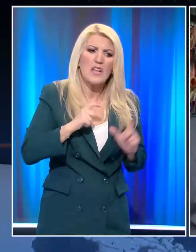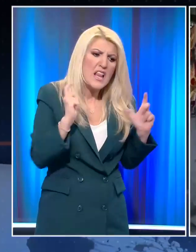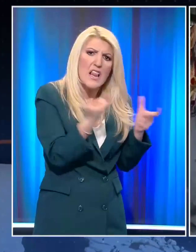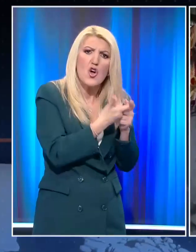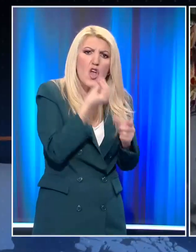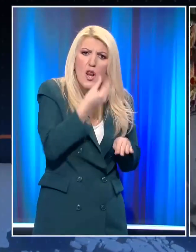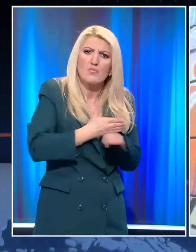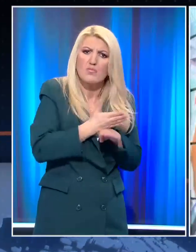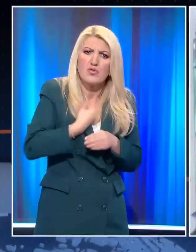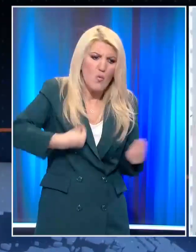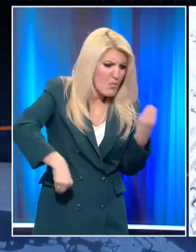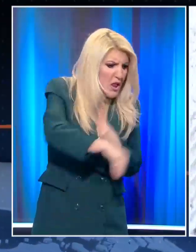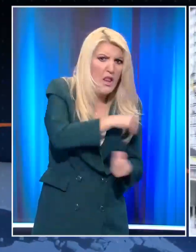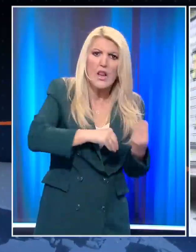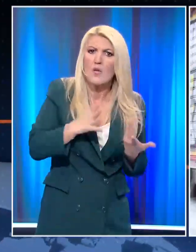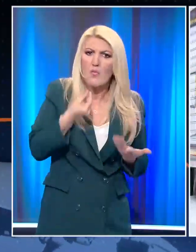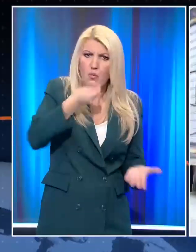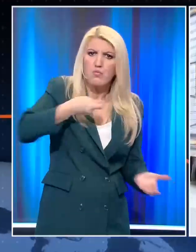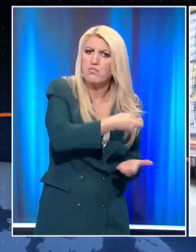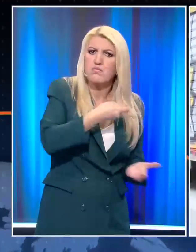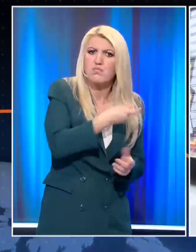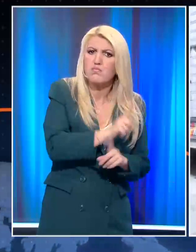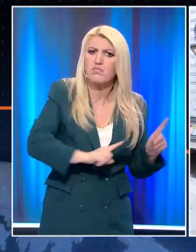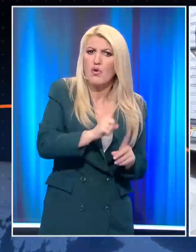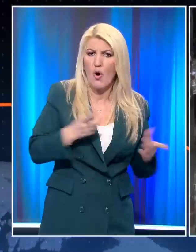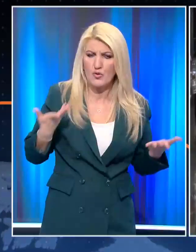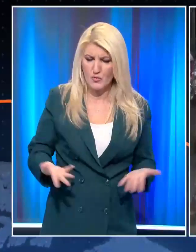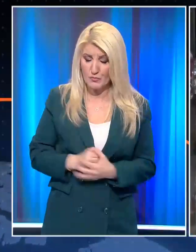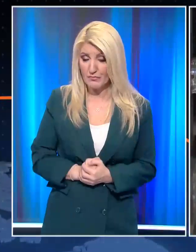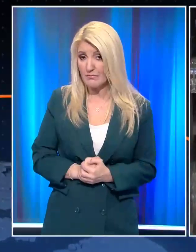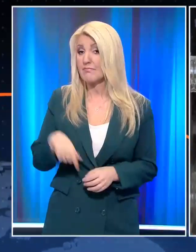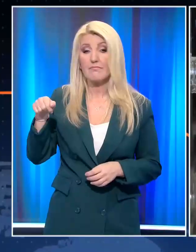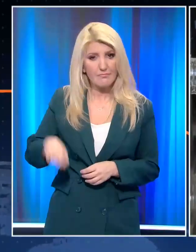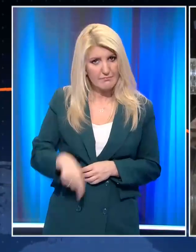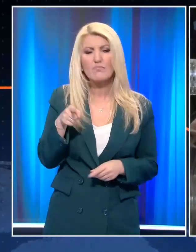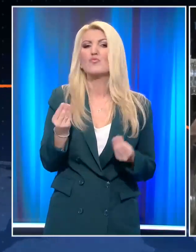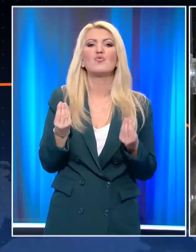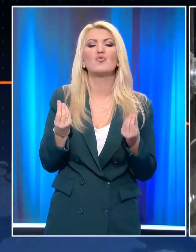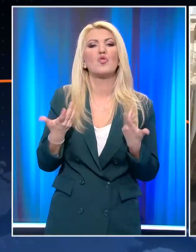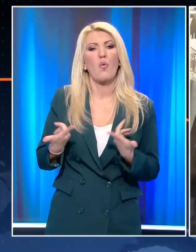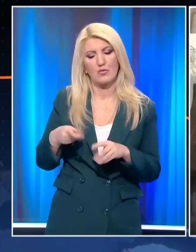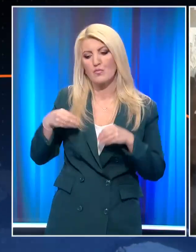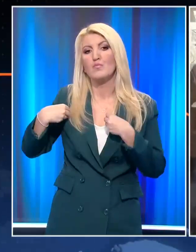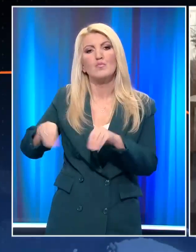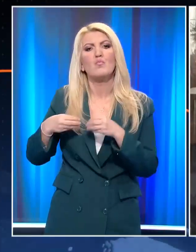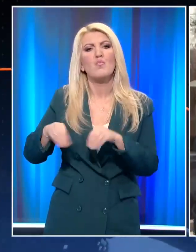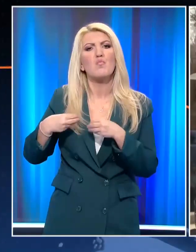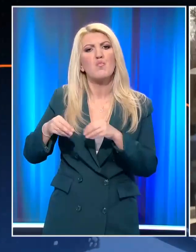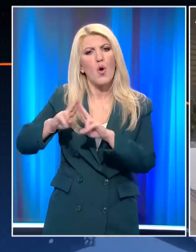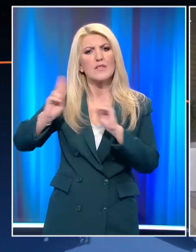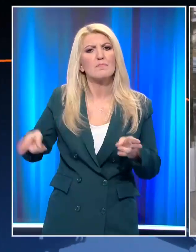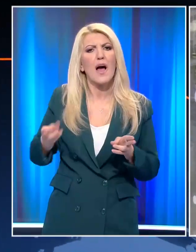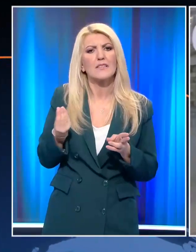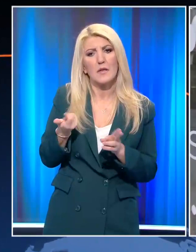Έχουμε οικογένειες και παιδιά. Η αγορά ανέμενε με την επανεκκίνηση των δραστηριοτήτων, αλλά με τη μέθοδο του click and shop, δηλαδή της πώλησης με ραντεβού εντός